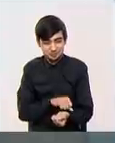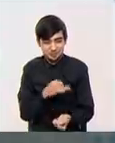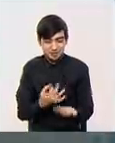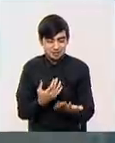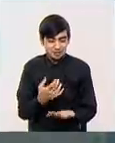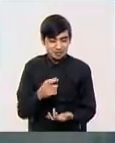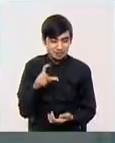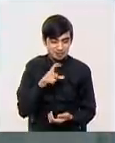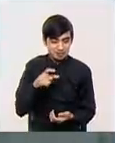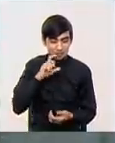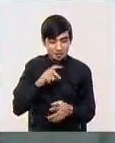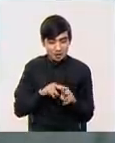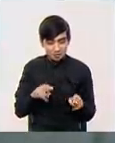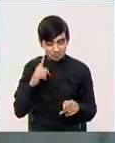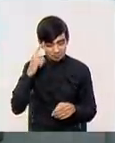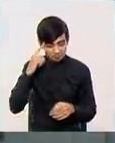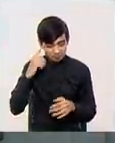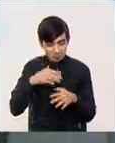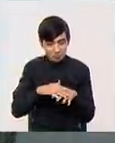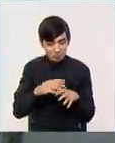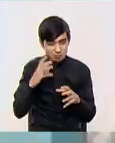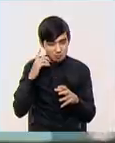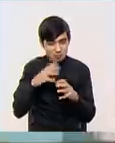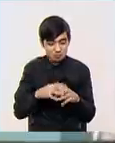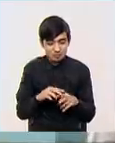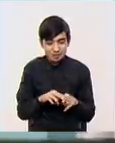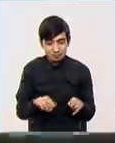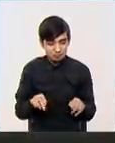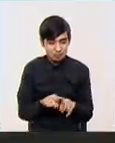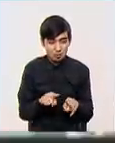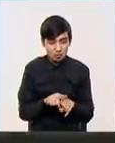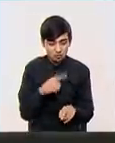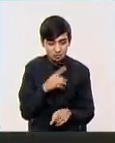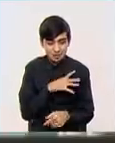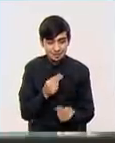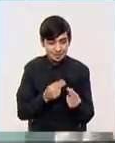күнемнің миындағы өзгерістер ұқсас, дейді. Олардың ұтылатынын біле тұра ойын